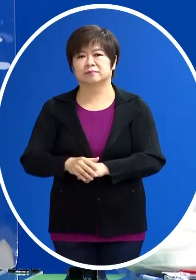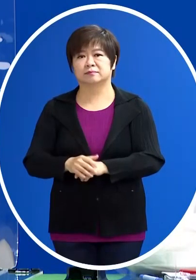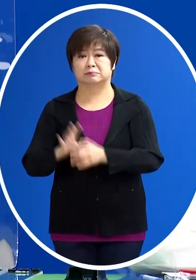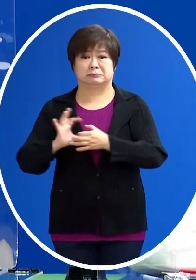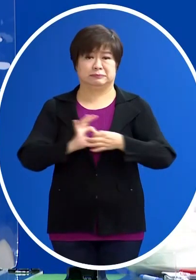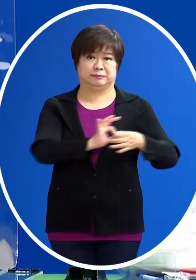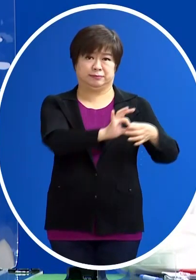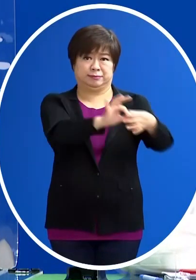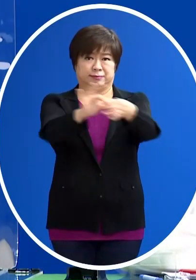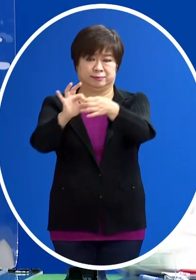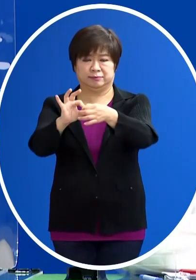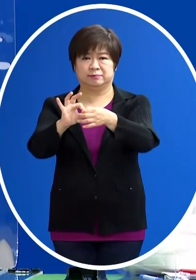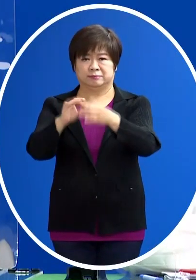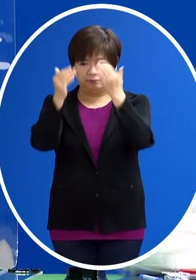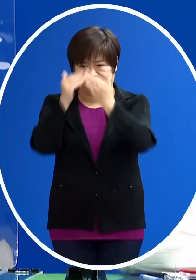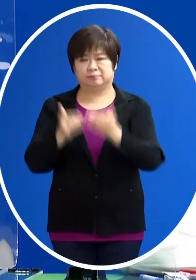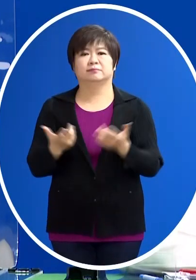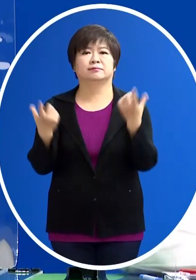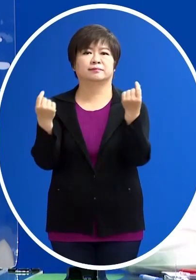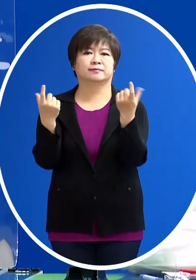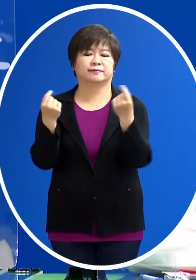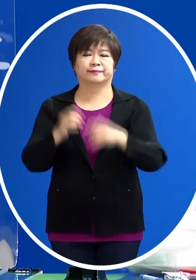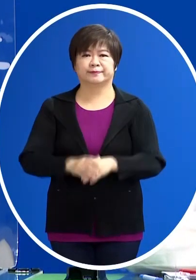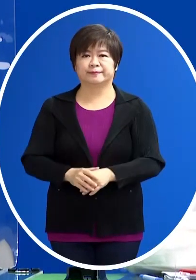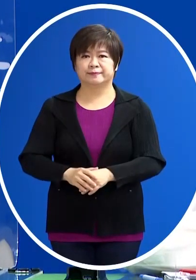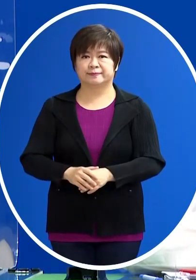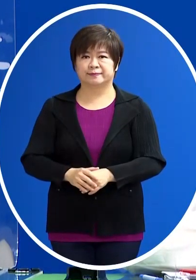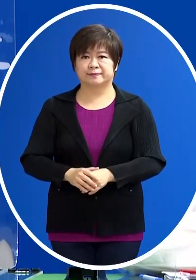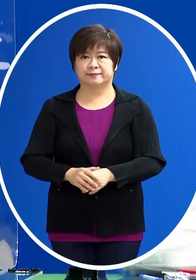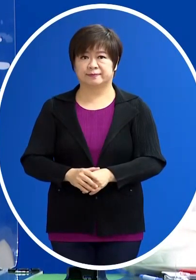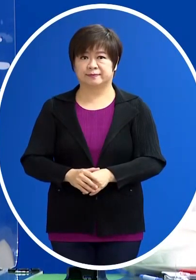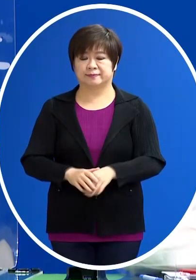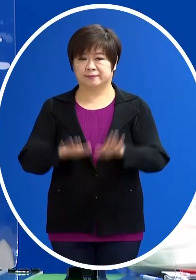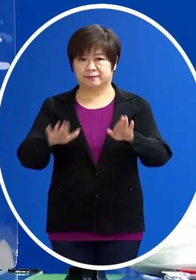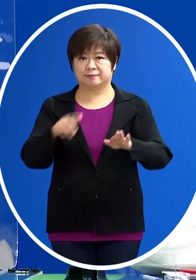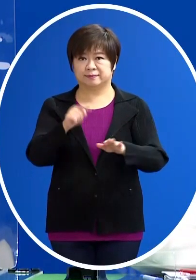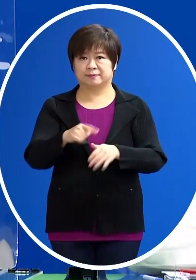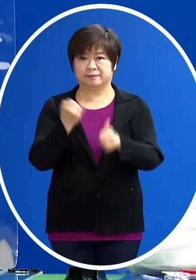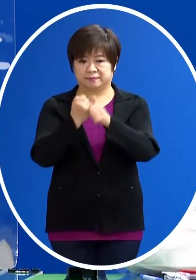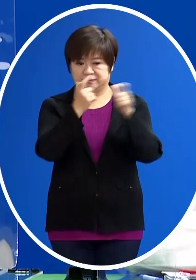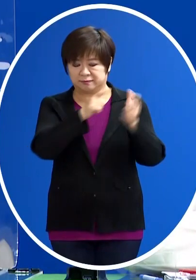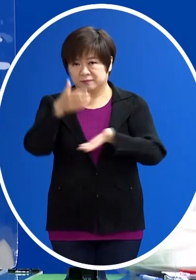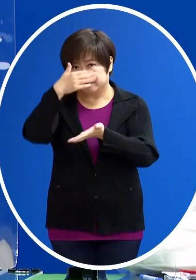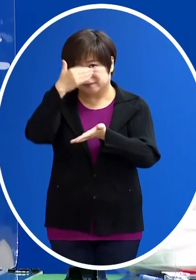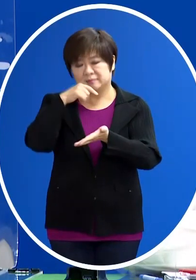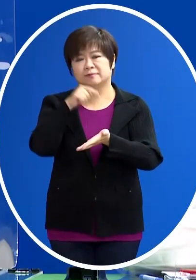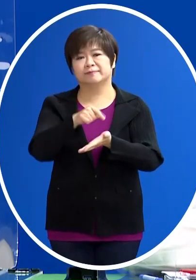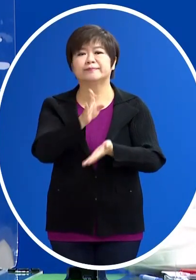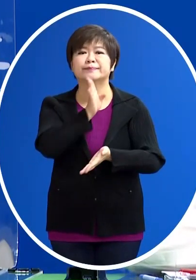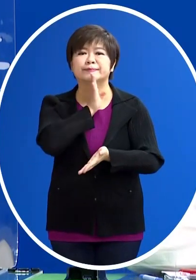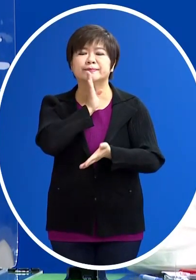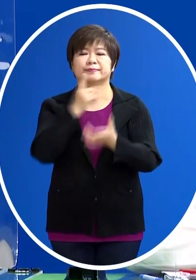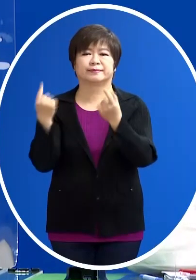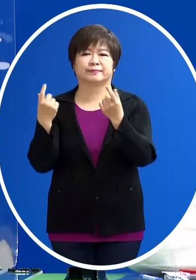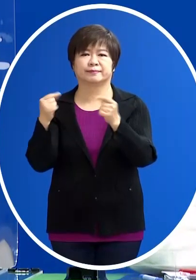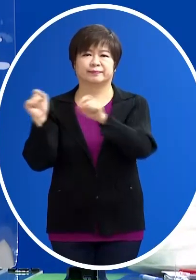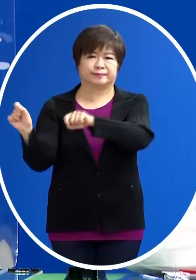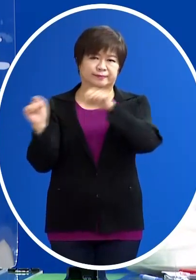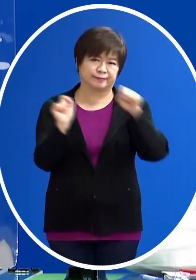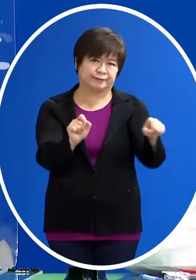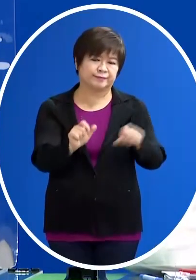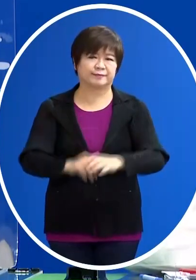个个案都相同、哦，所以目前来讲，就是这一起的群聚应该可以确定就是这个序列所造成的